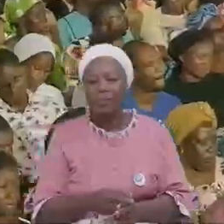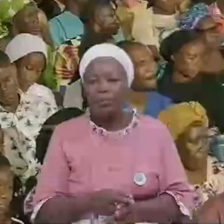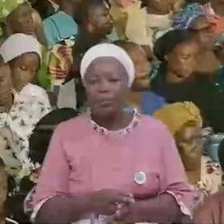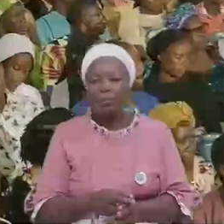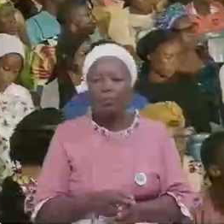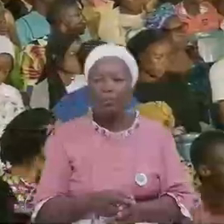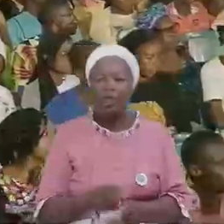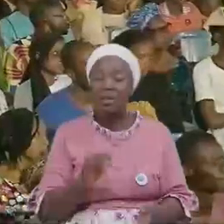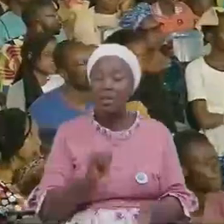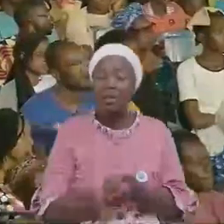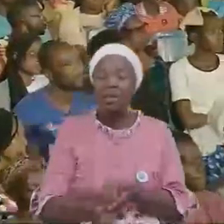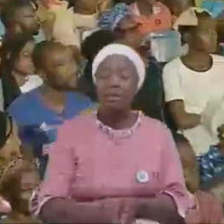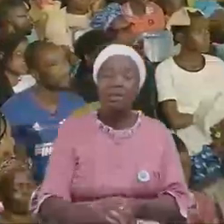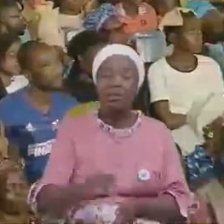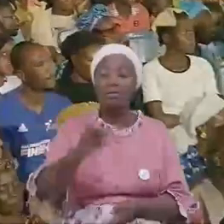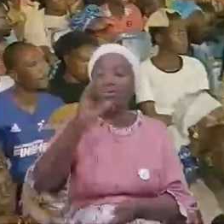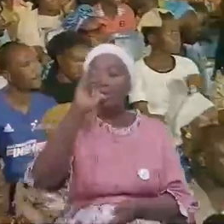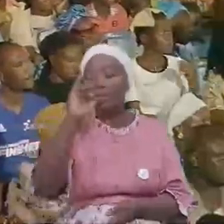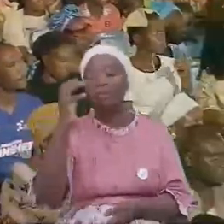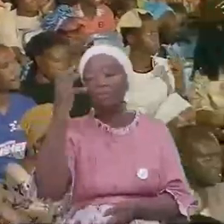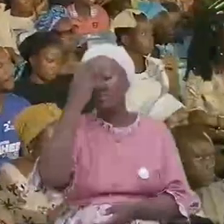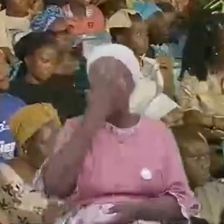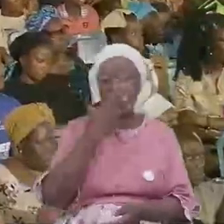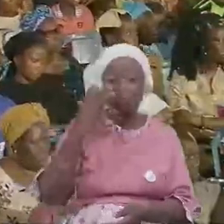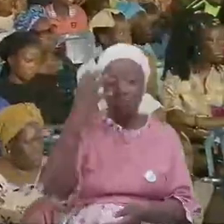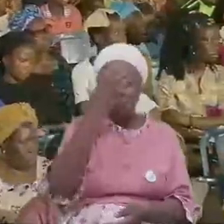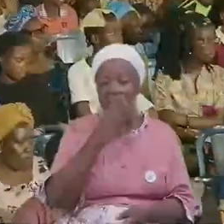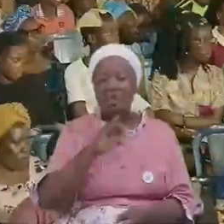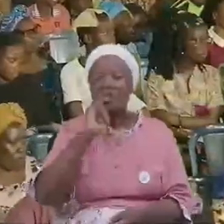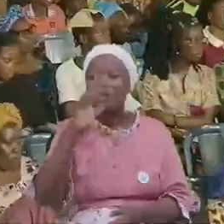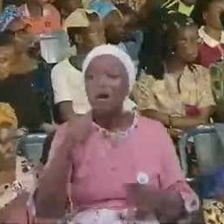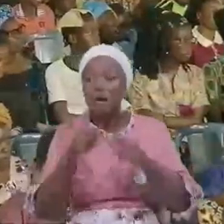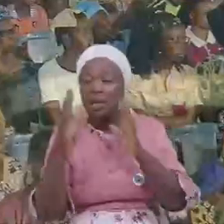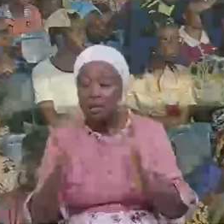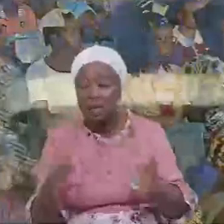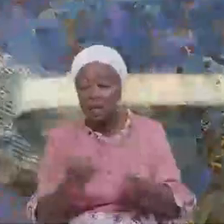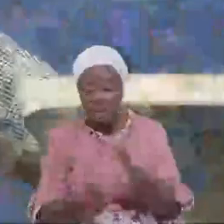L'alcool, le vin de palme est ton ennemi.